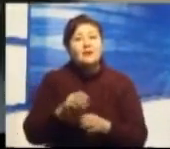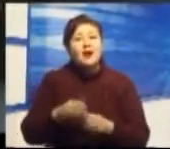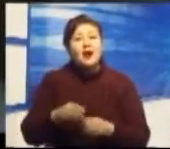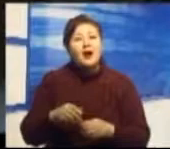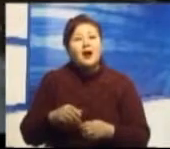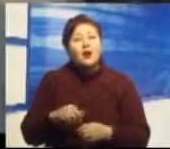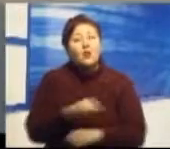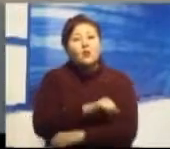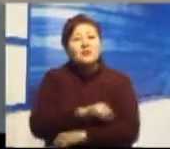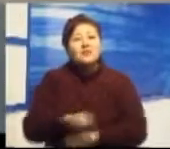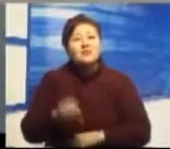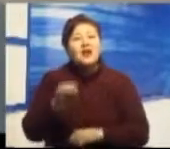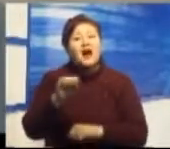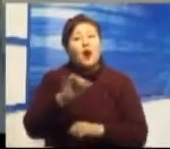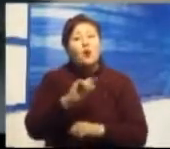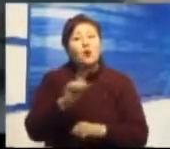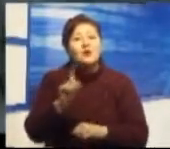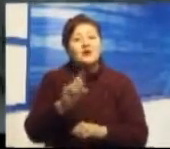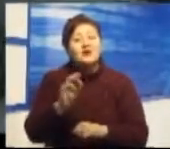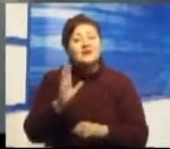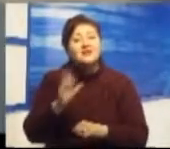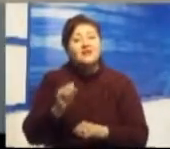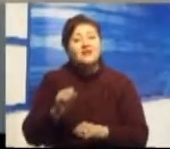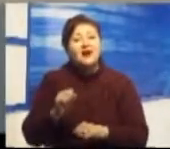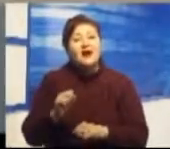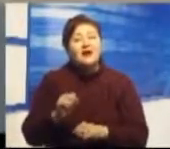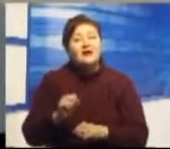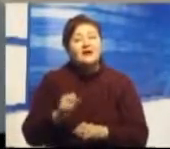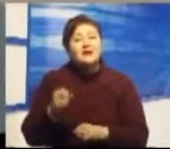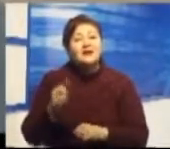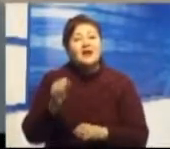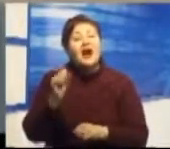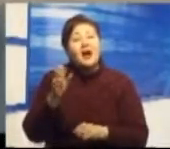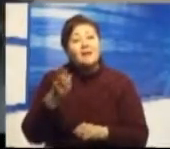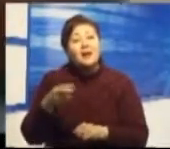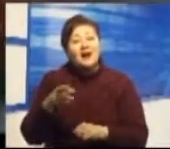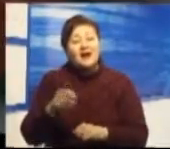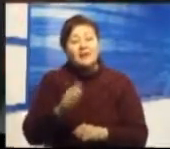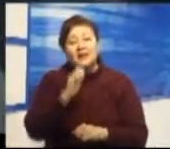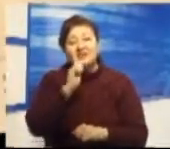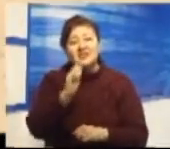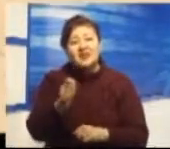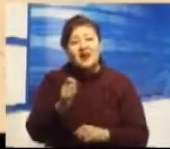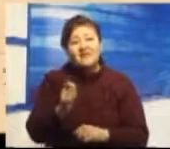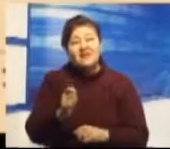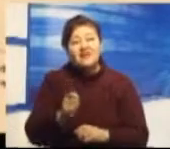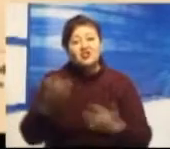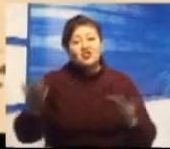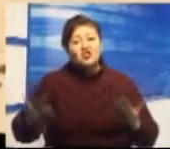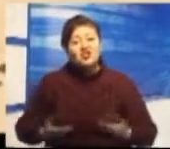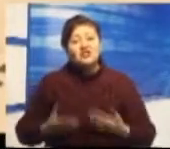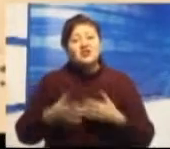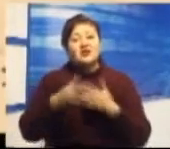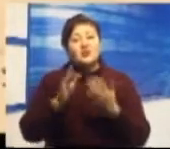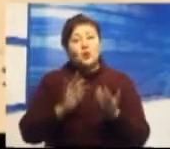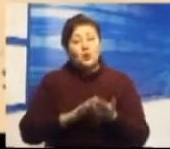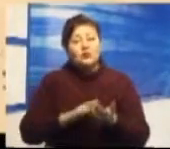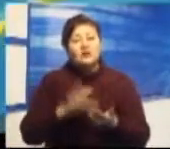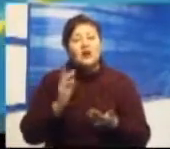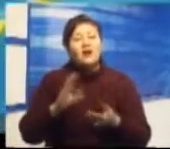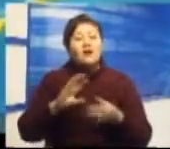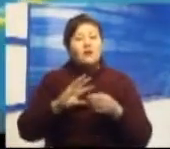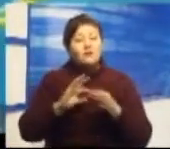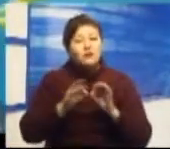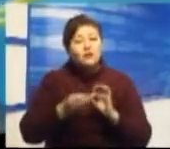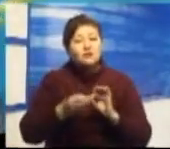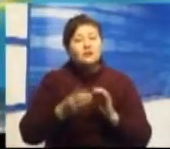аспалы көпір арқылы Абай көшесімен өтіп, тұрғындарды жалпы ұлттық мерекесімен құттықтады. Қатысушылар шараны орталық алаңда қорытындылады.